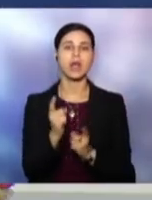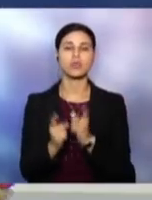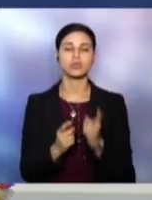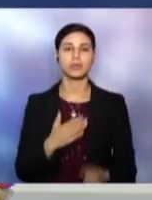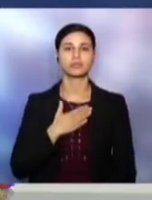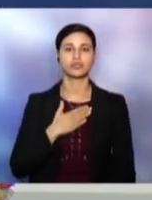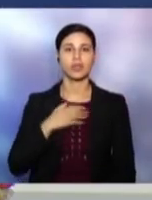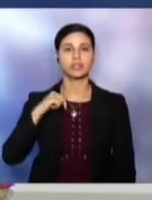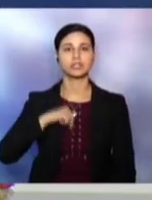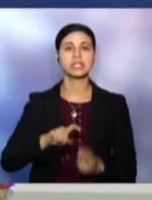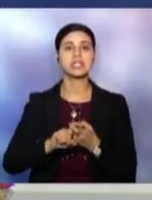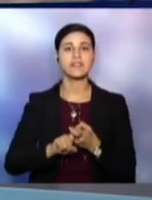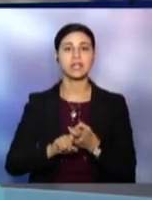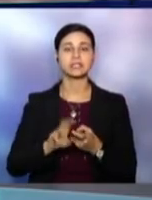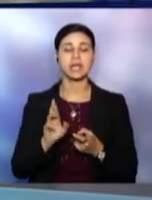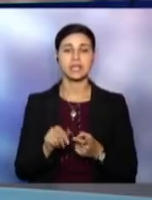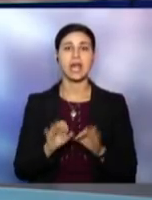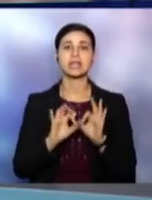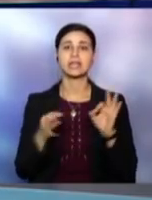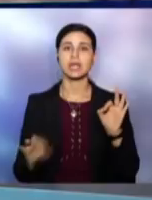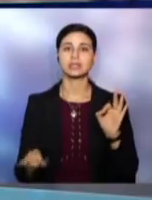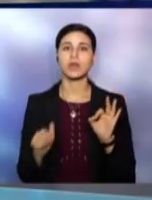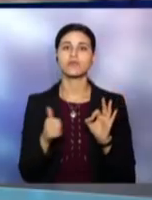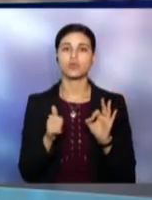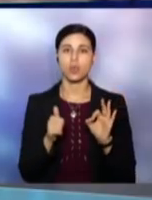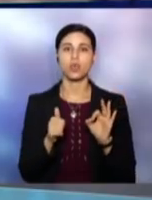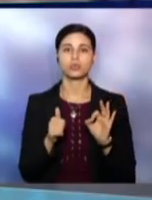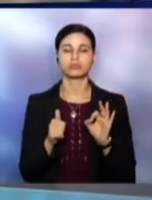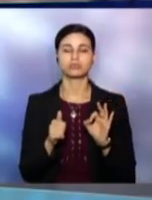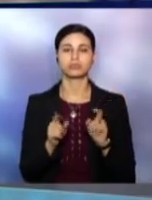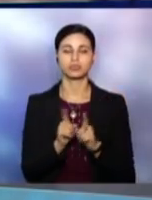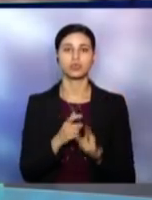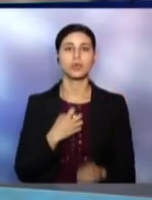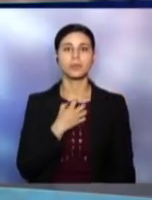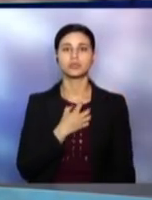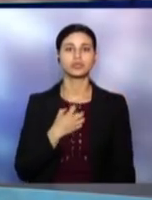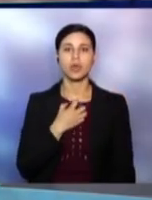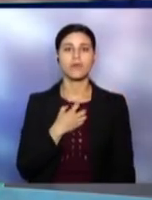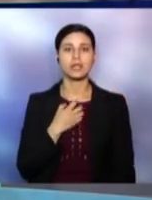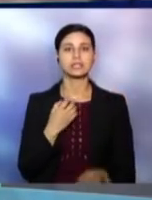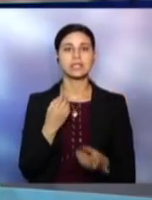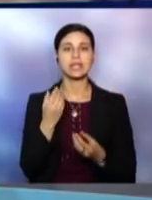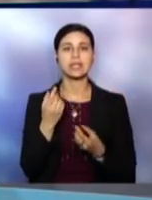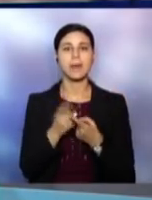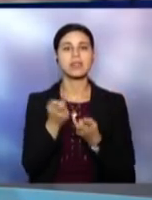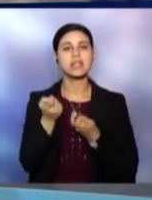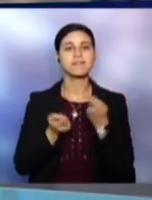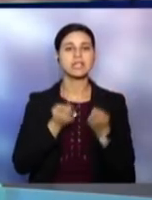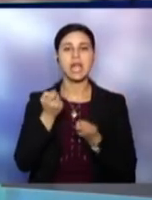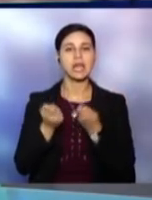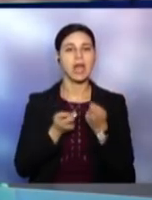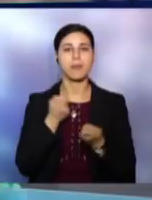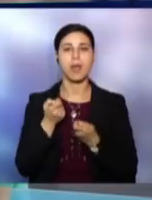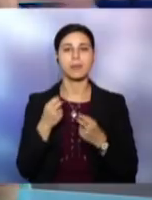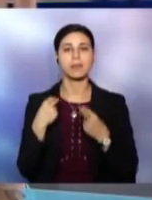ჩვენს მიკროფლორას და შესაბამისად ნაწლავი როგორ ახდენს იმ ნივთიერებების გამომუშავებას და